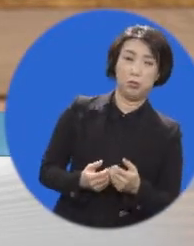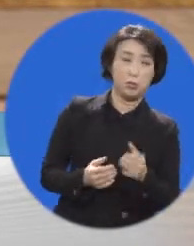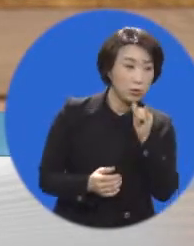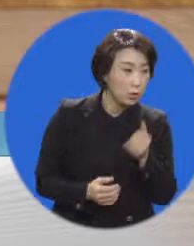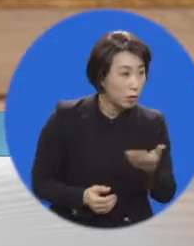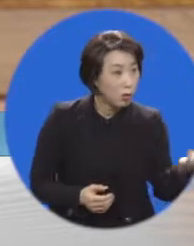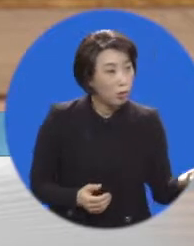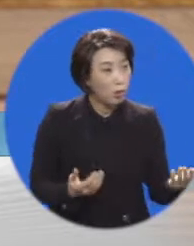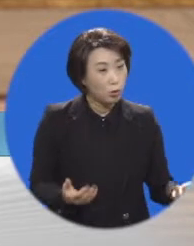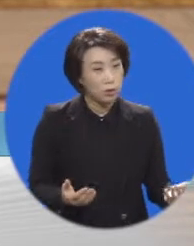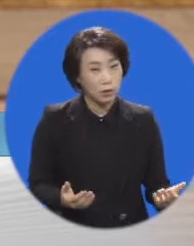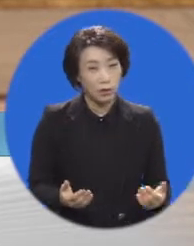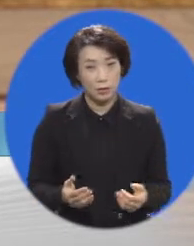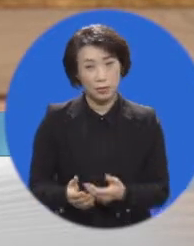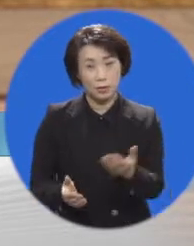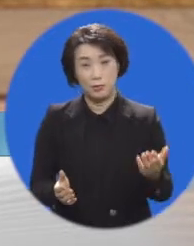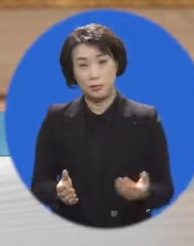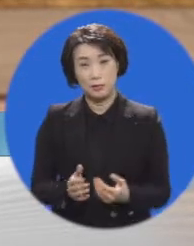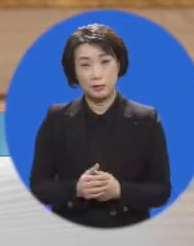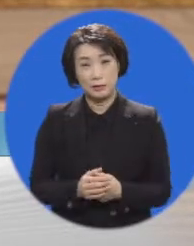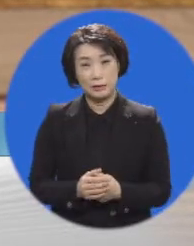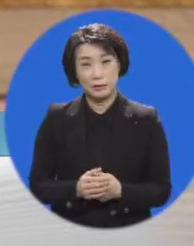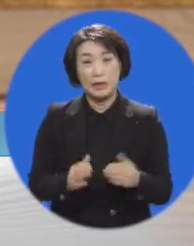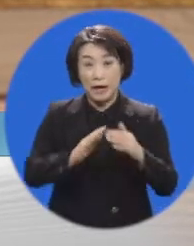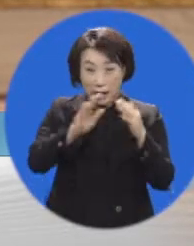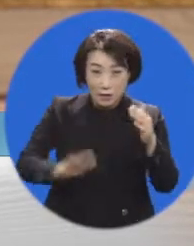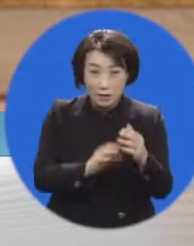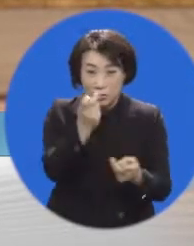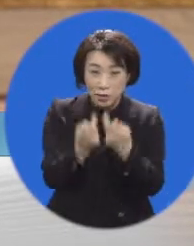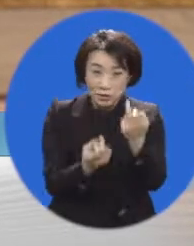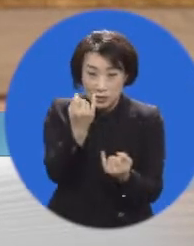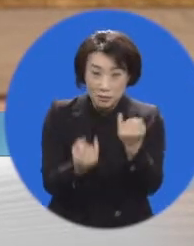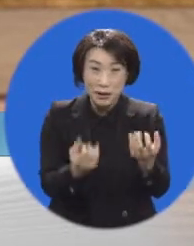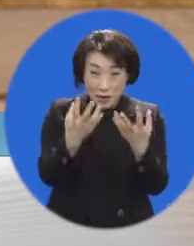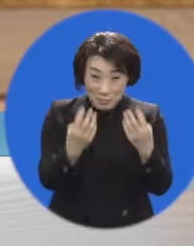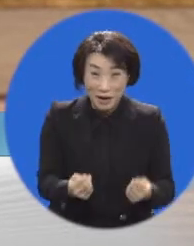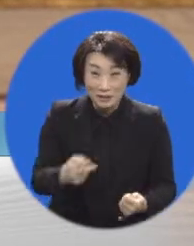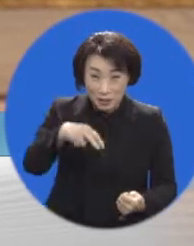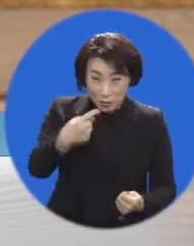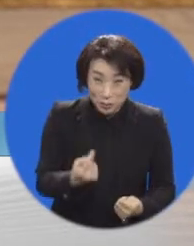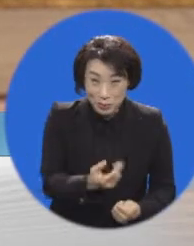다 똑같은 집안에 형제가 많이 있어도요,